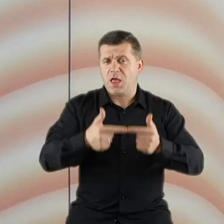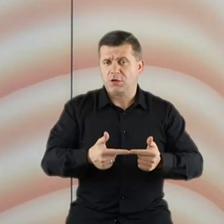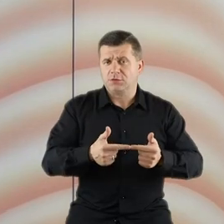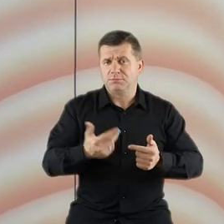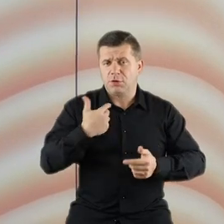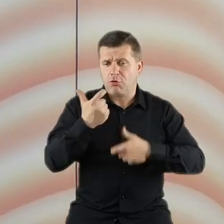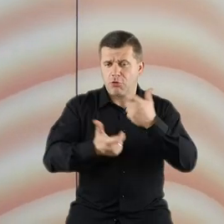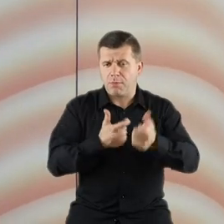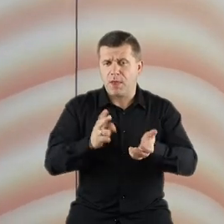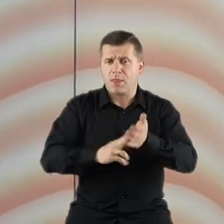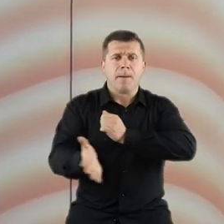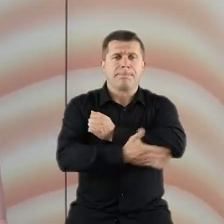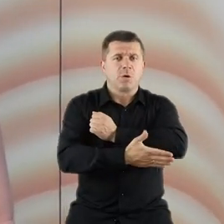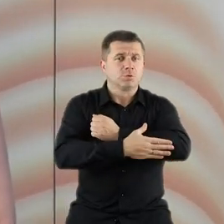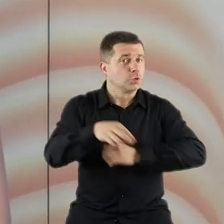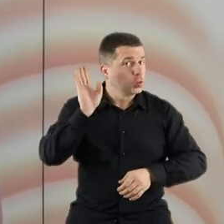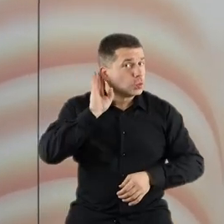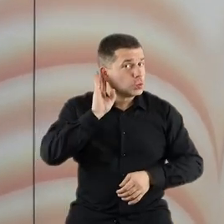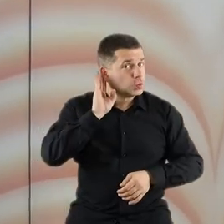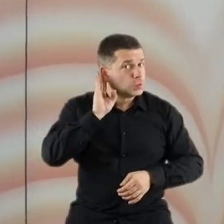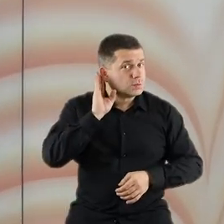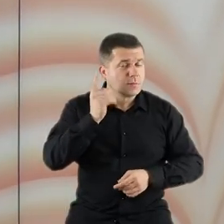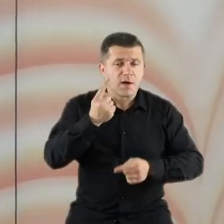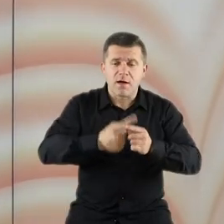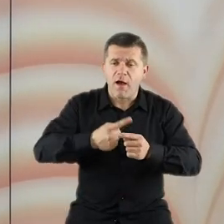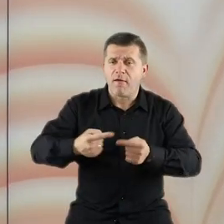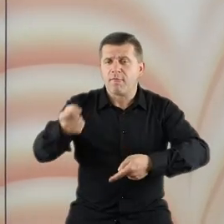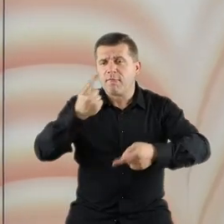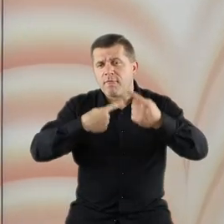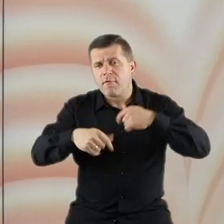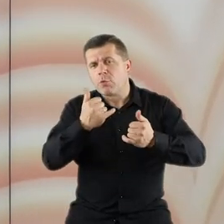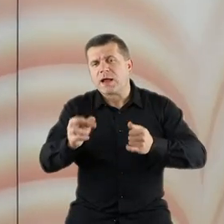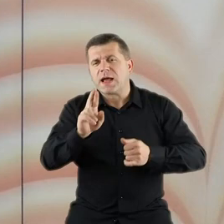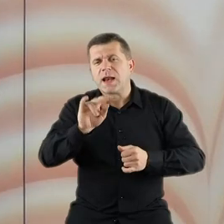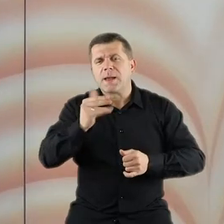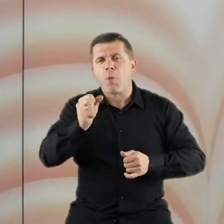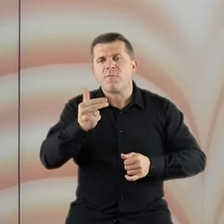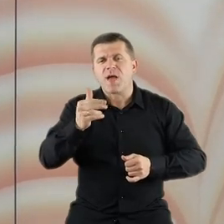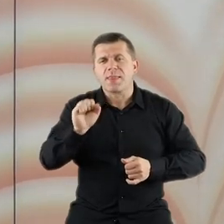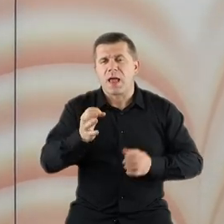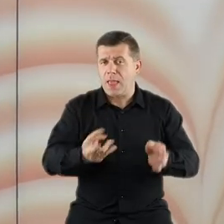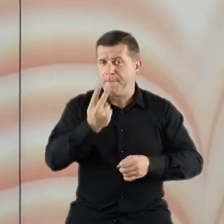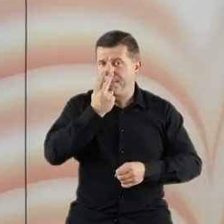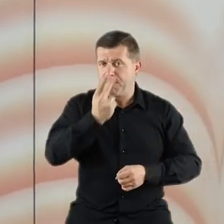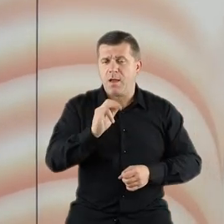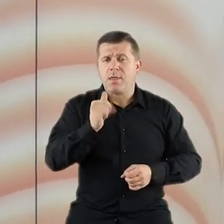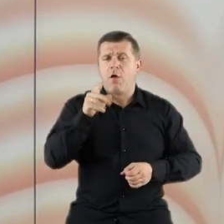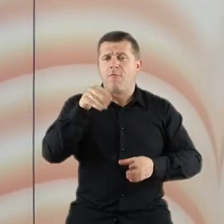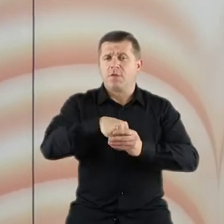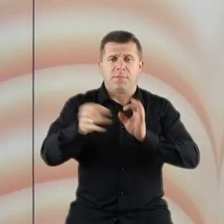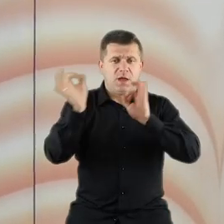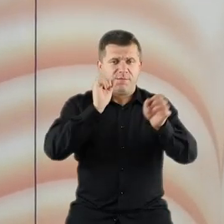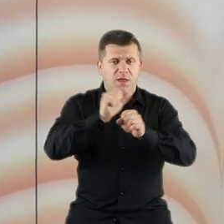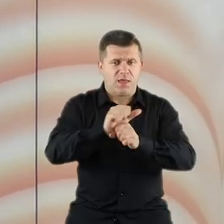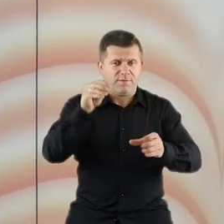ten wierszyk został ułożony na podstawie usłyszanych od Dziadów urywków pieśni i rymowanek i teraz popatrzmy jakie